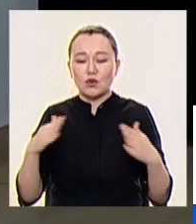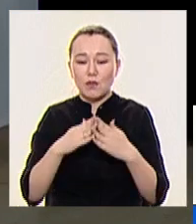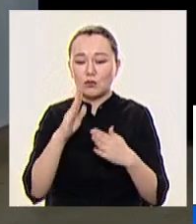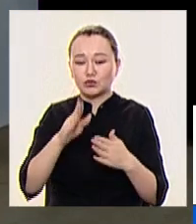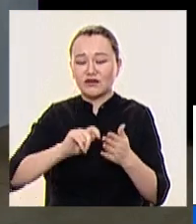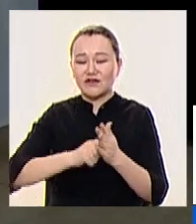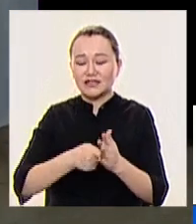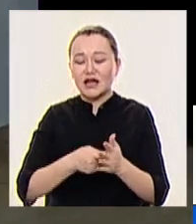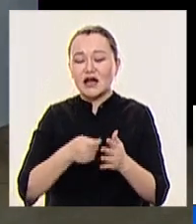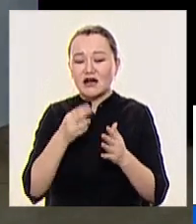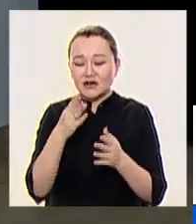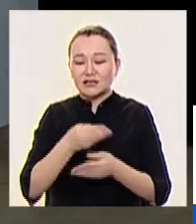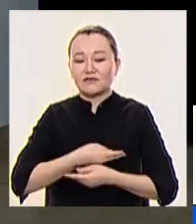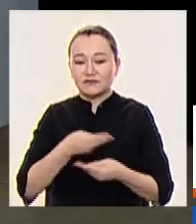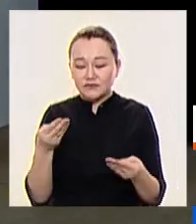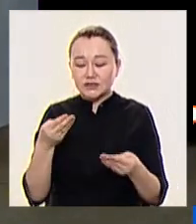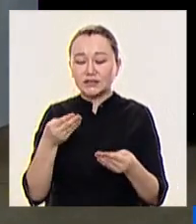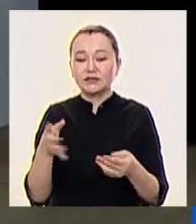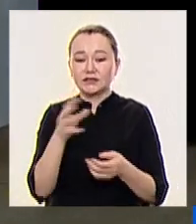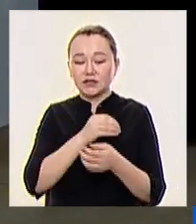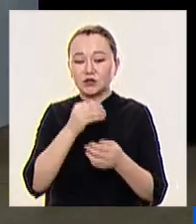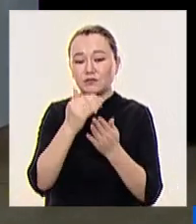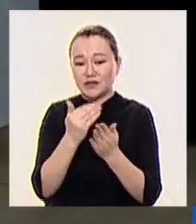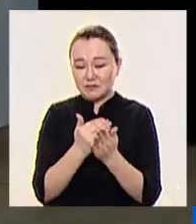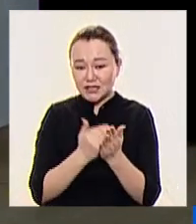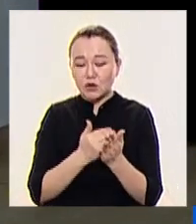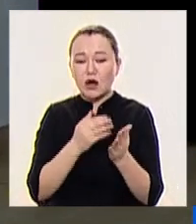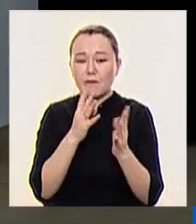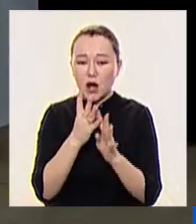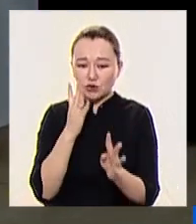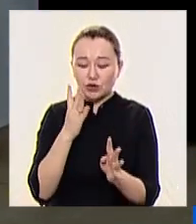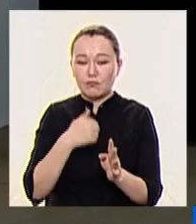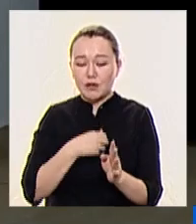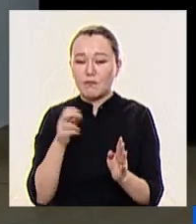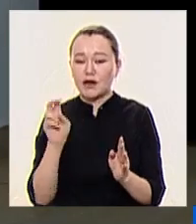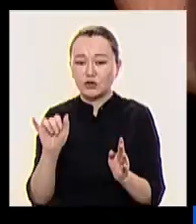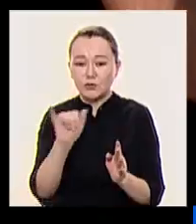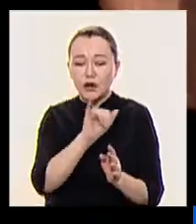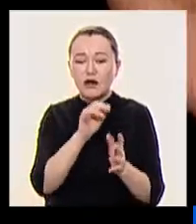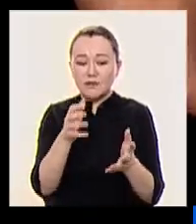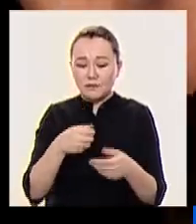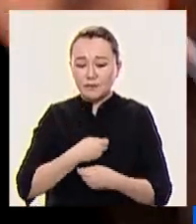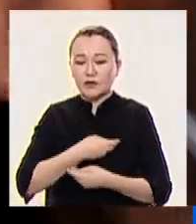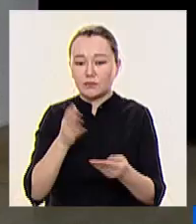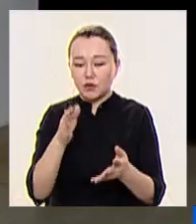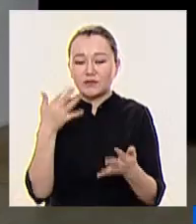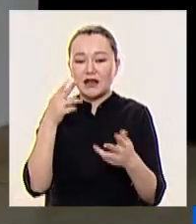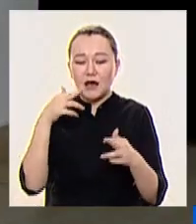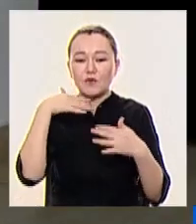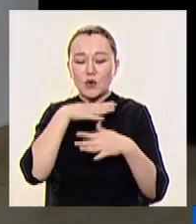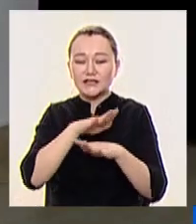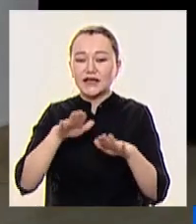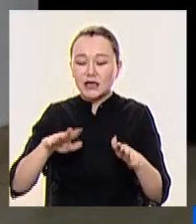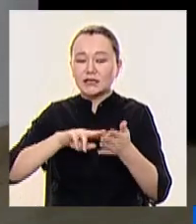вручены квартиры. Сейчас есть вопросы распределения. Мы четко по списку, по очередности пойдем и все это распределим. Да, для многодетных в этом